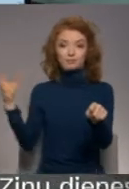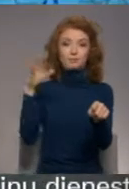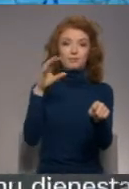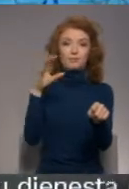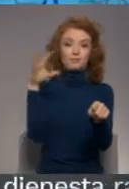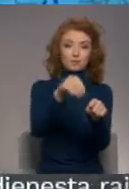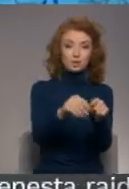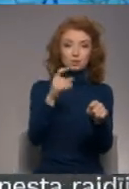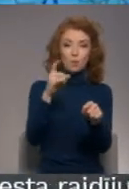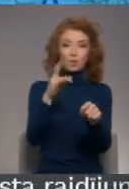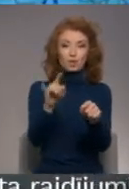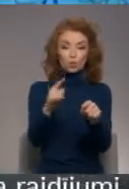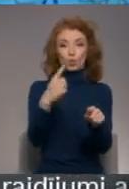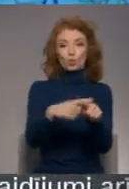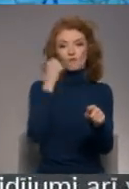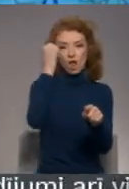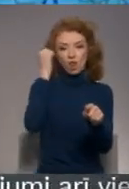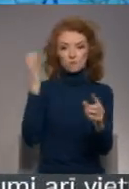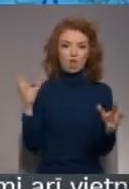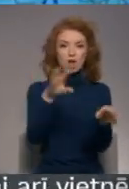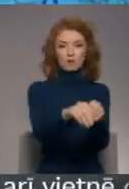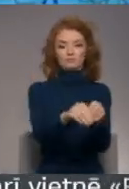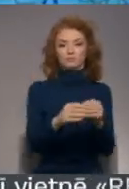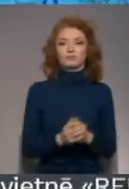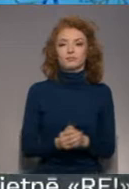un Stopiņu novadā esošie dispečeru